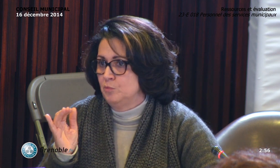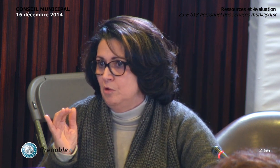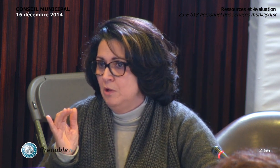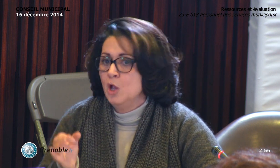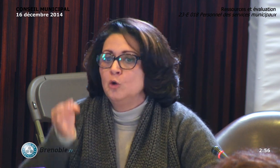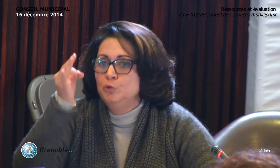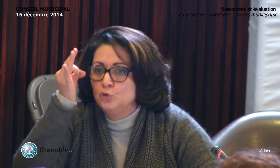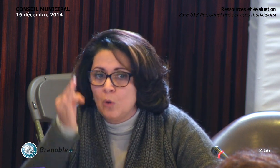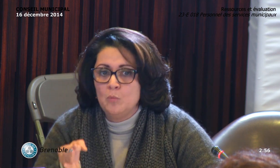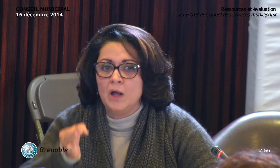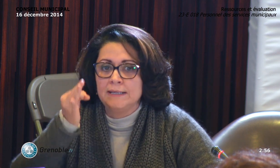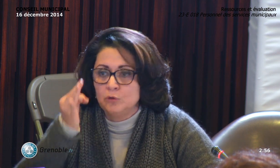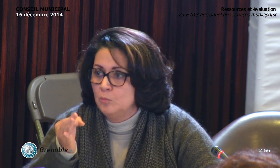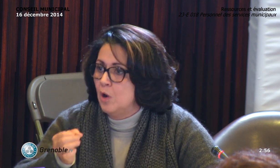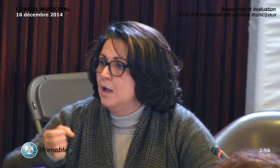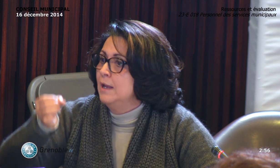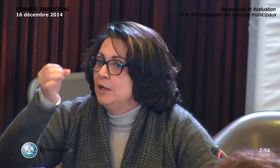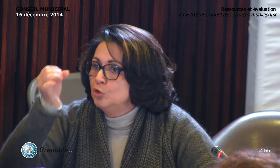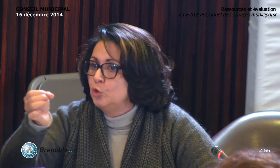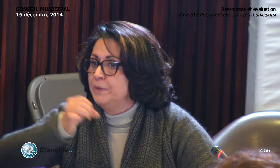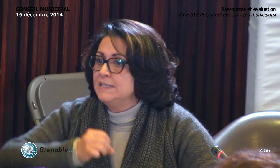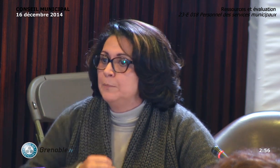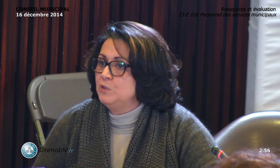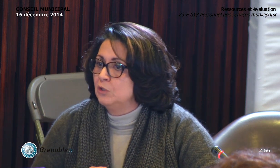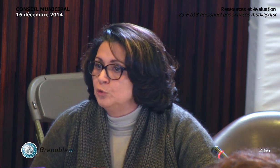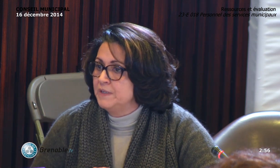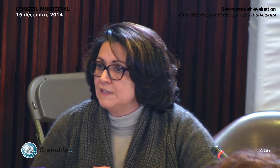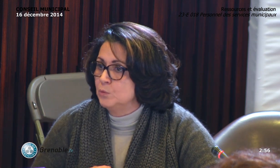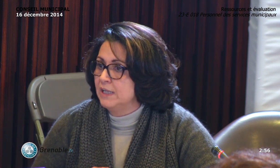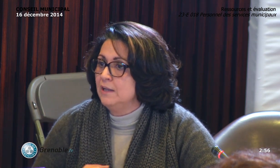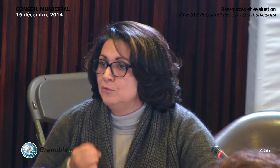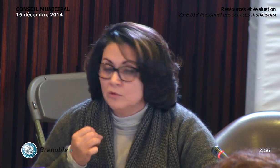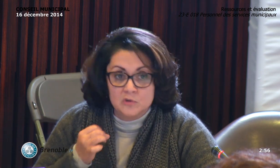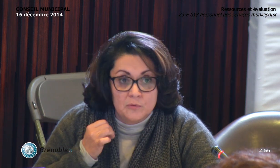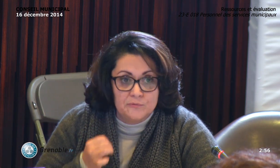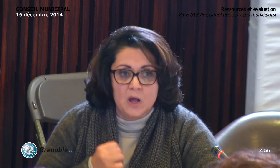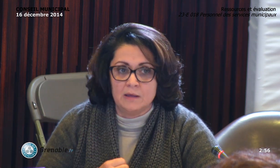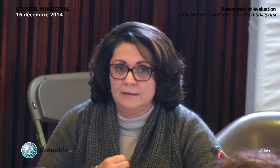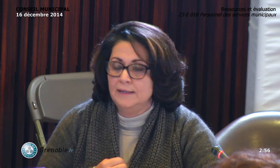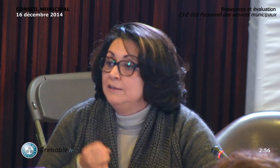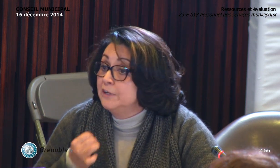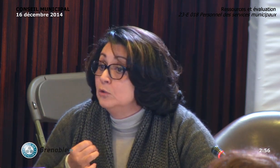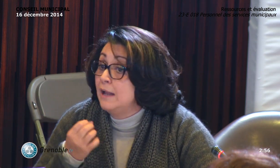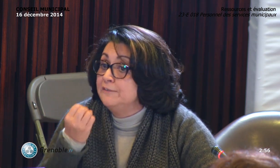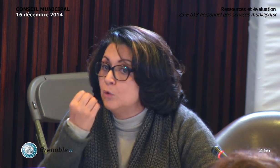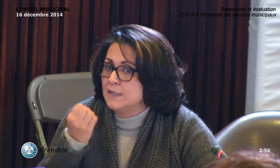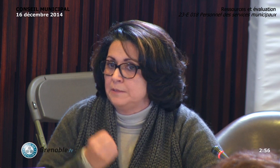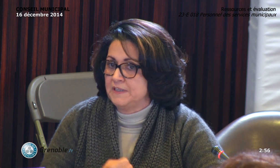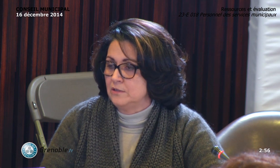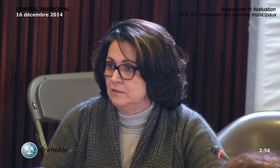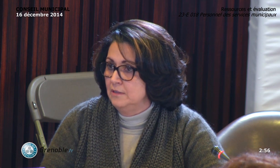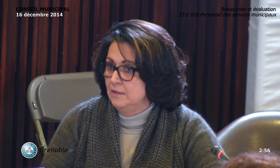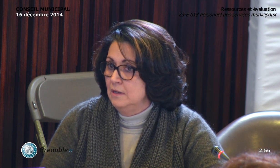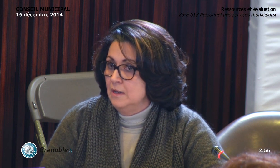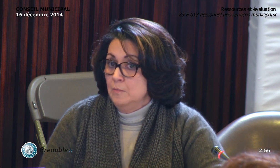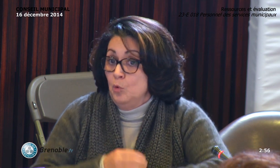malheureusement qu'au bout de 3 mois 4 mois l'entreprise la petite entreprise qu'ils ont créé foire il fait elle fait quoi cette